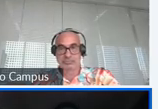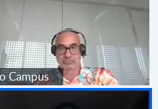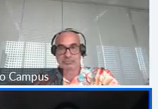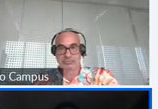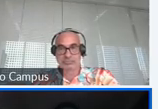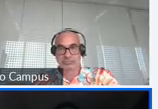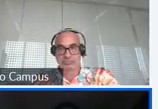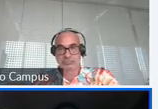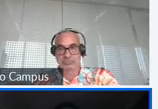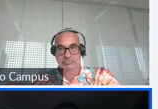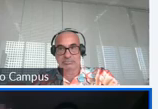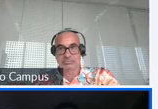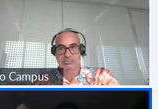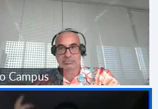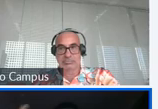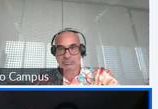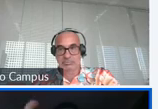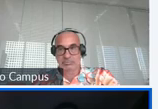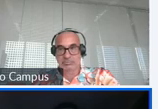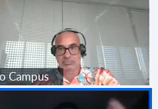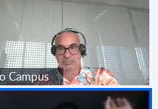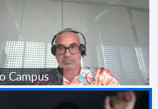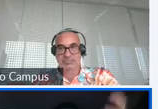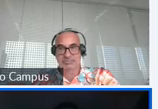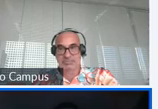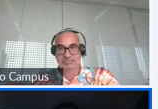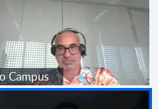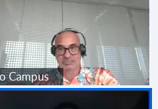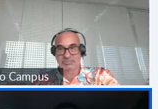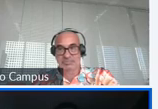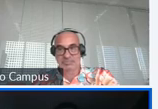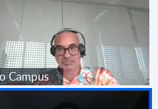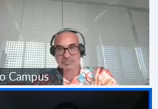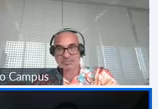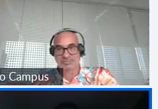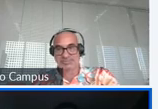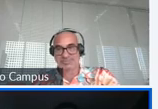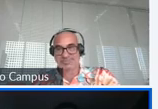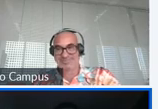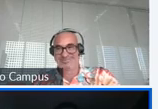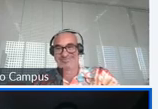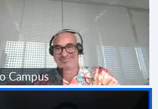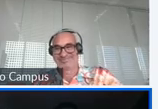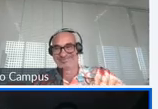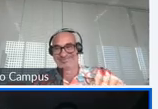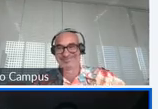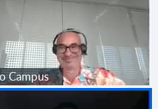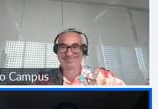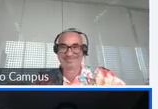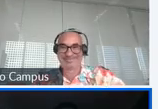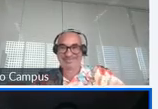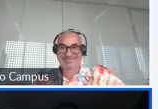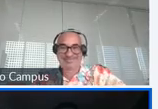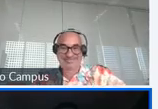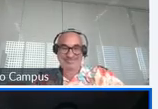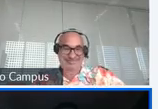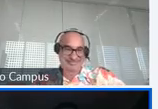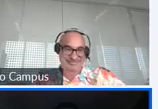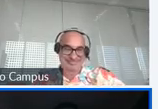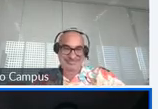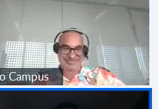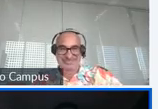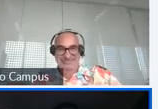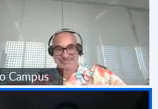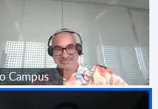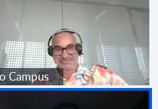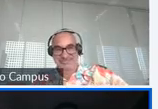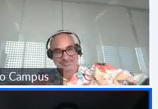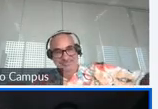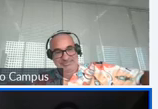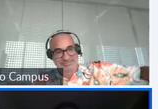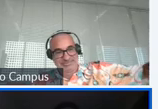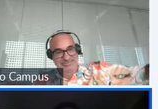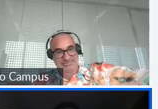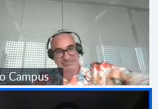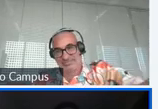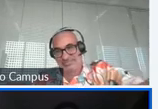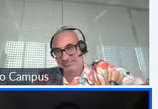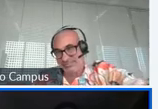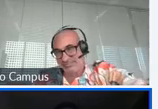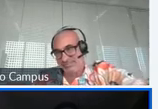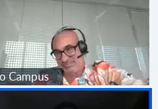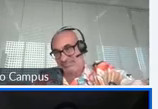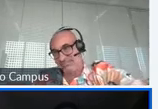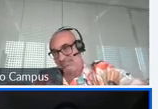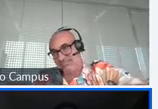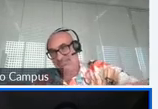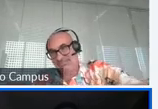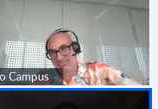trasmissione Guzzanti, c'era la Casa della Libertà, fanno tutti quello che gli pare, diciamo. No, la licenza open source non vuol dire prendo quel sorgente e faccio un